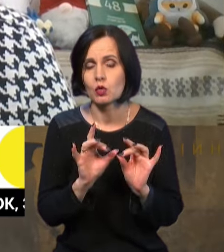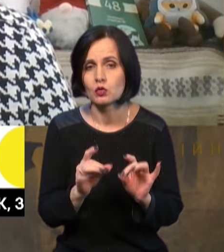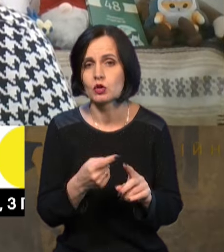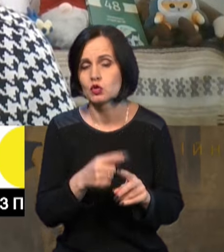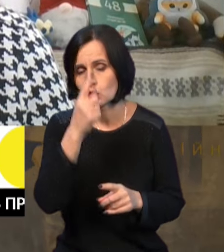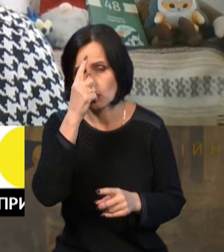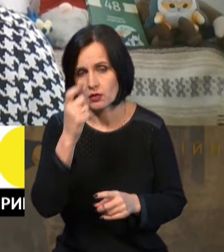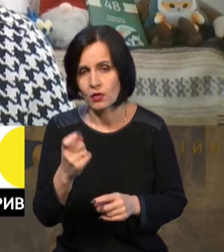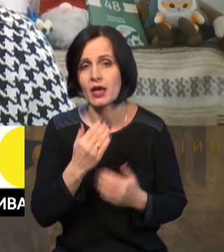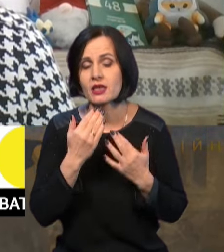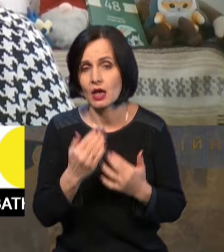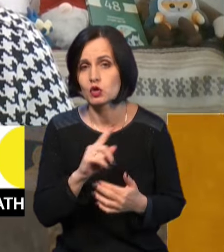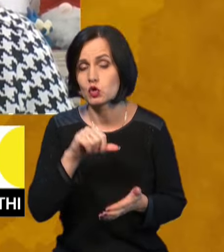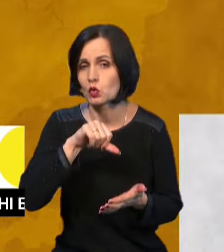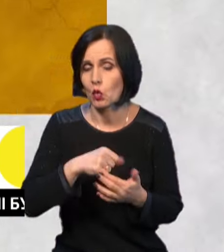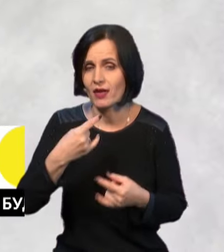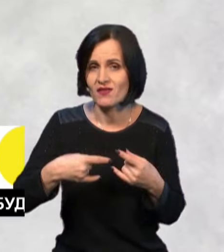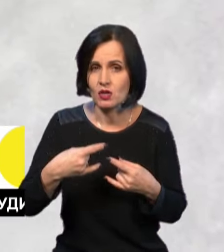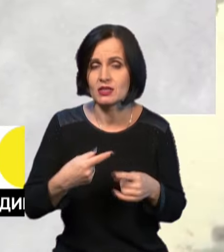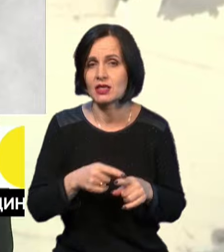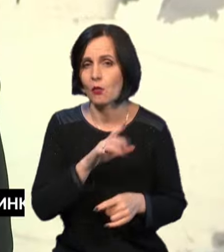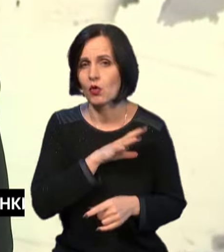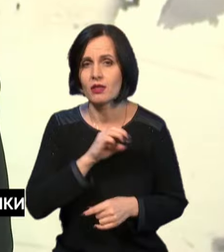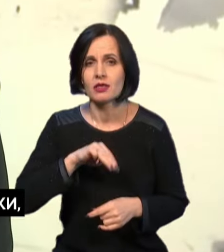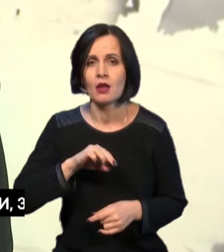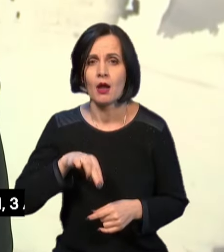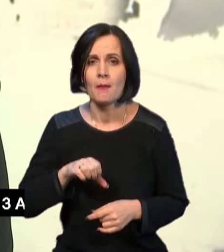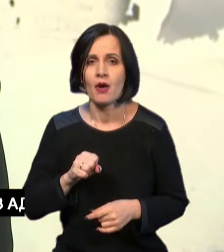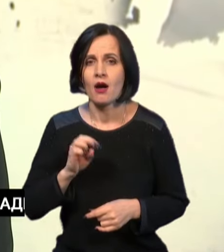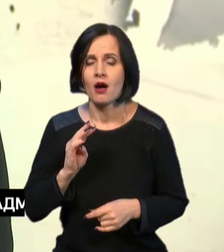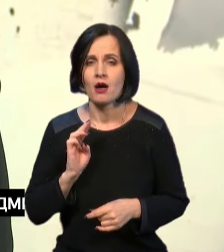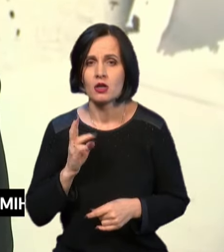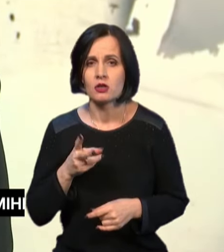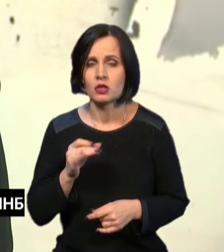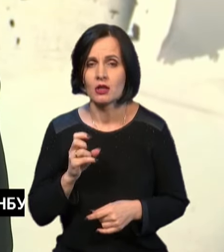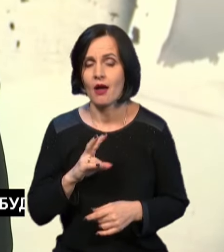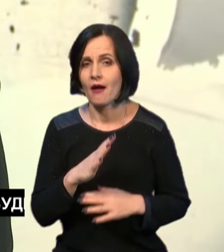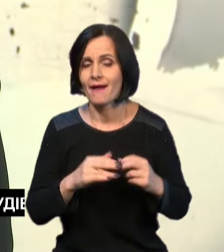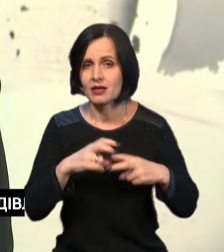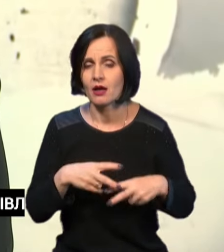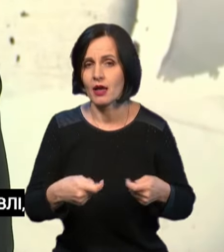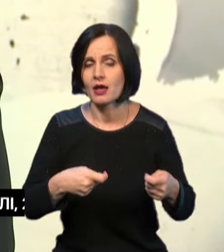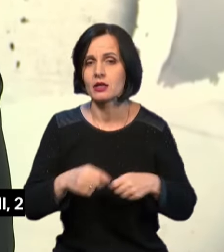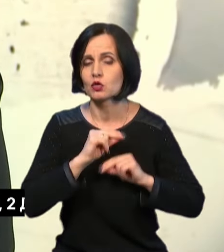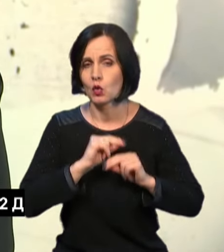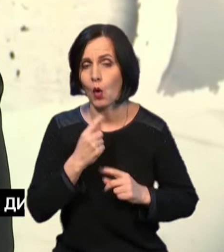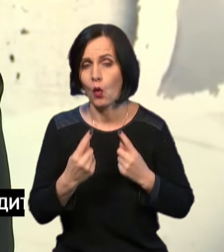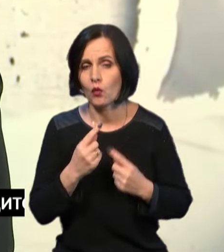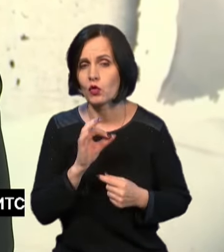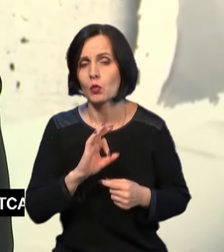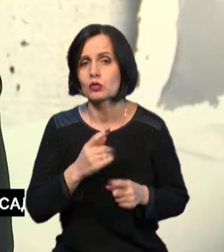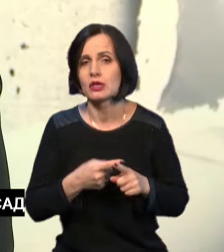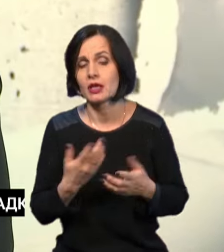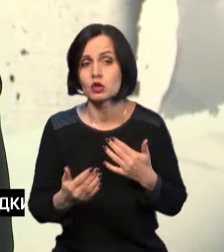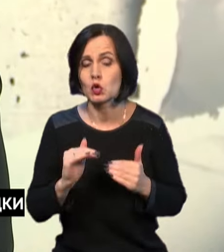цю інформацію. Дякуємо вам, що долучилися до ефіру. Це була Тетяна Пашкіна, експертка ринку праці. Нагадаю, говоримо про те, що якщо